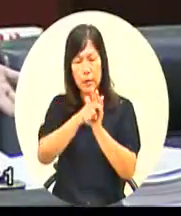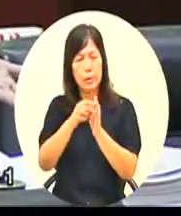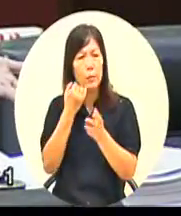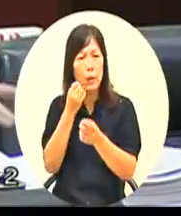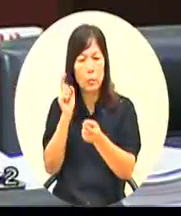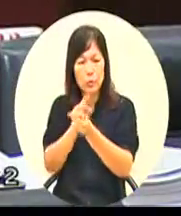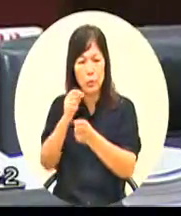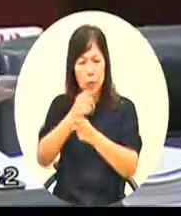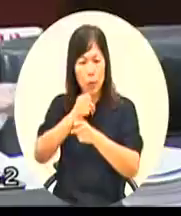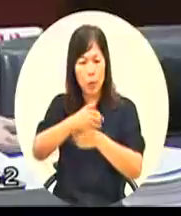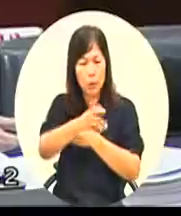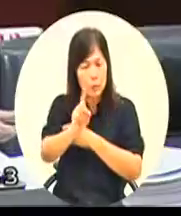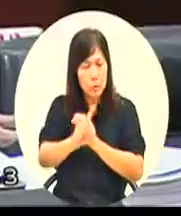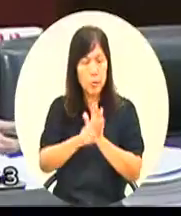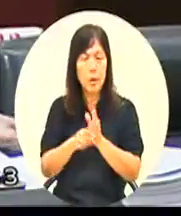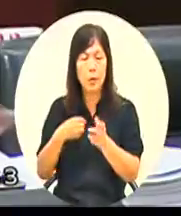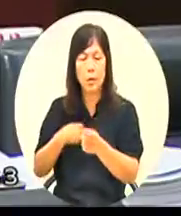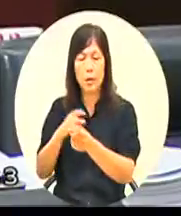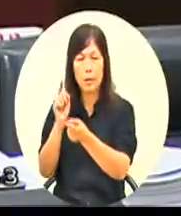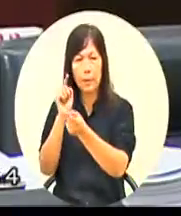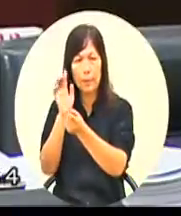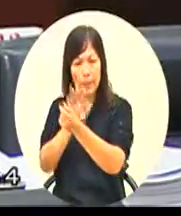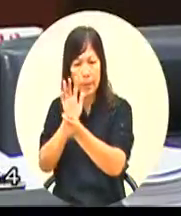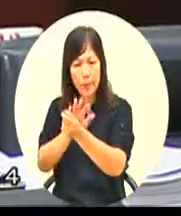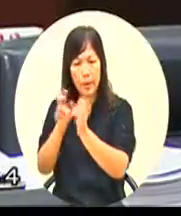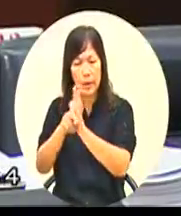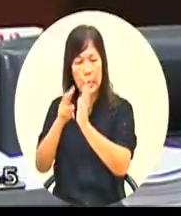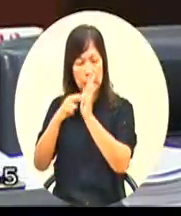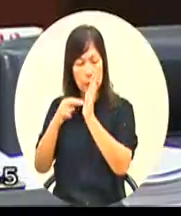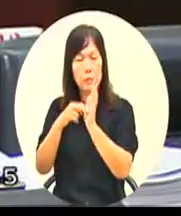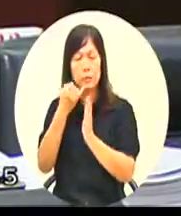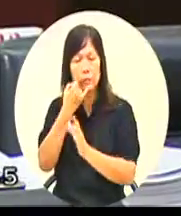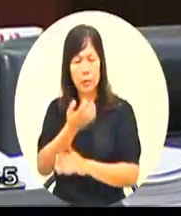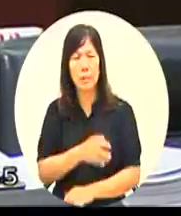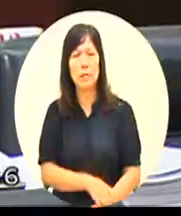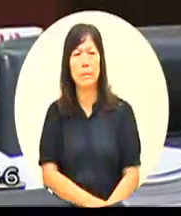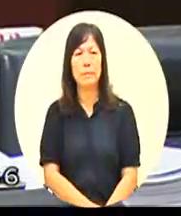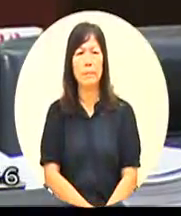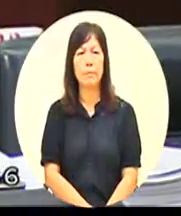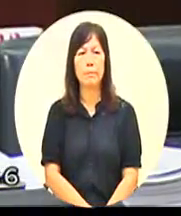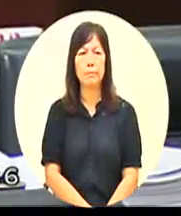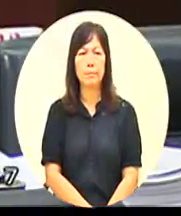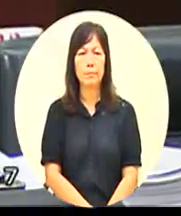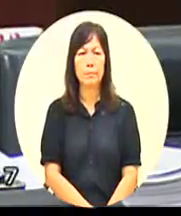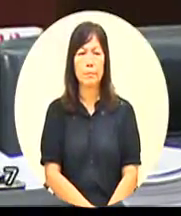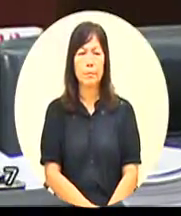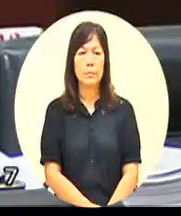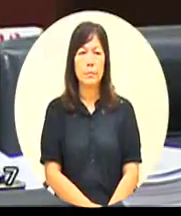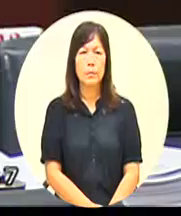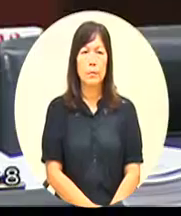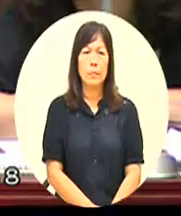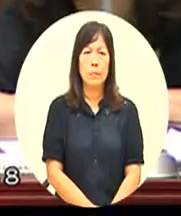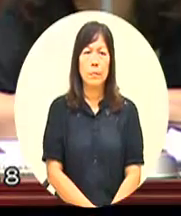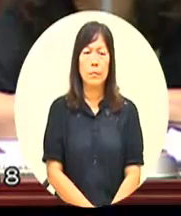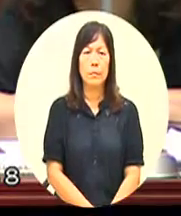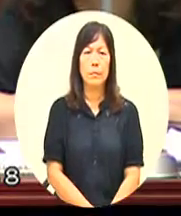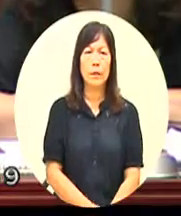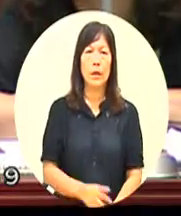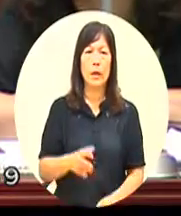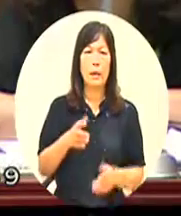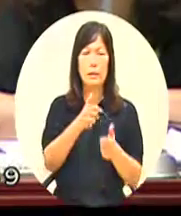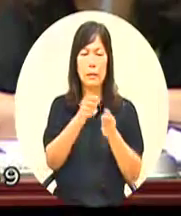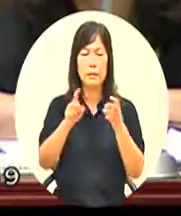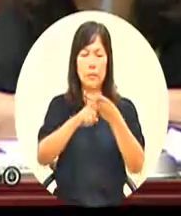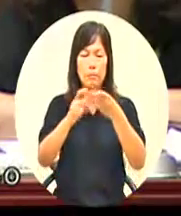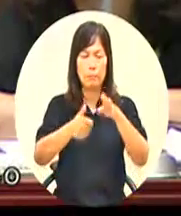进度如何，让我最起码我可以帮你们跟市民的做一个解释。来，局长你请答复。 好，谢谢主席，